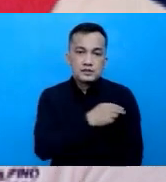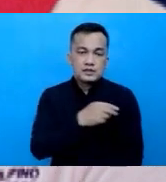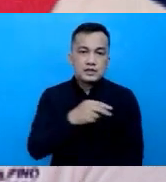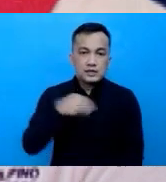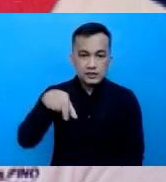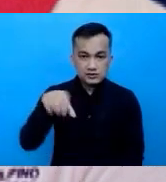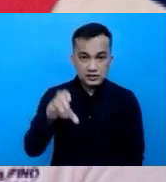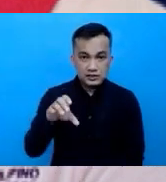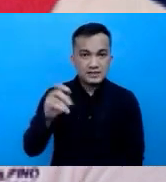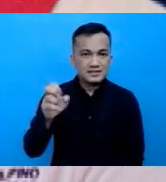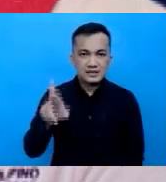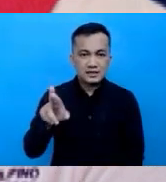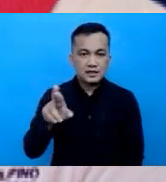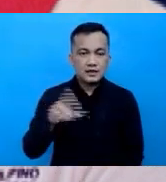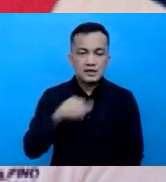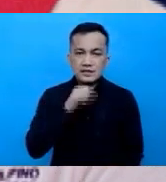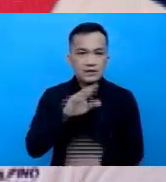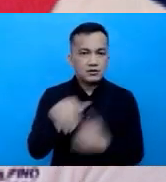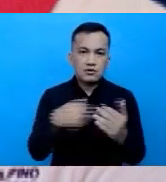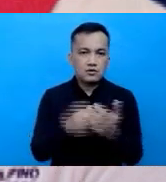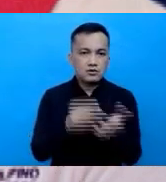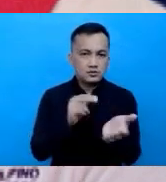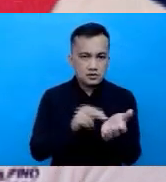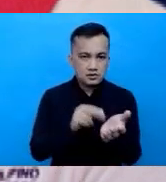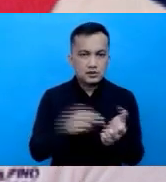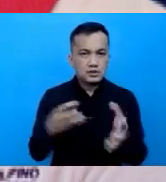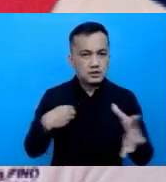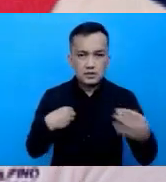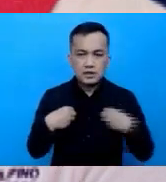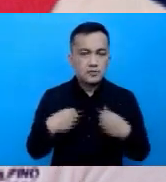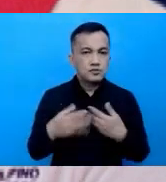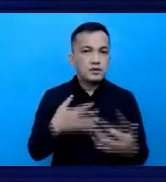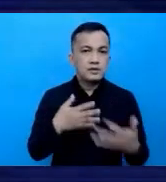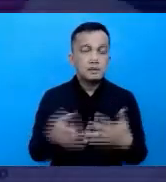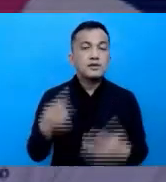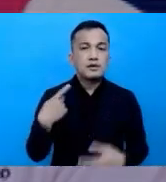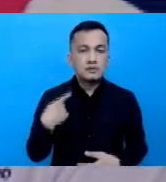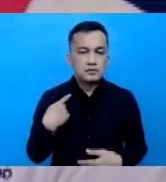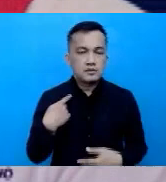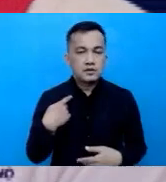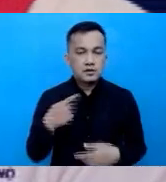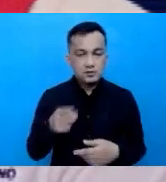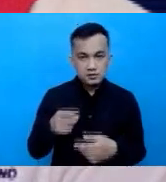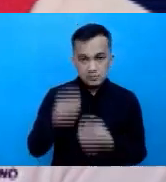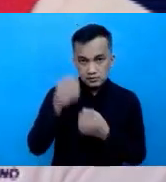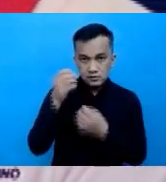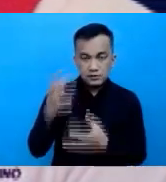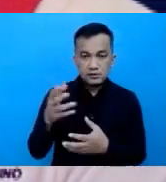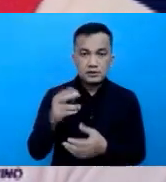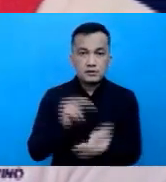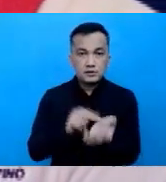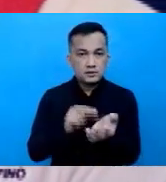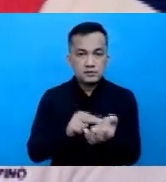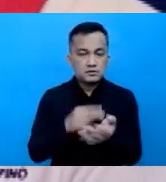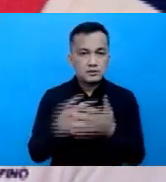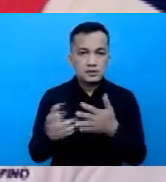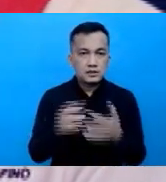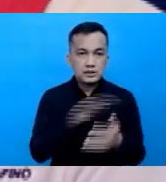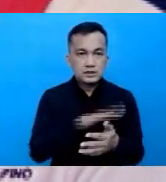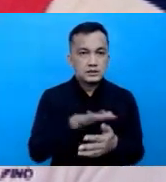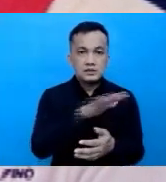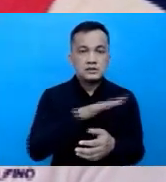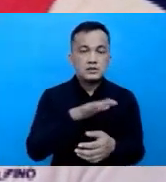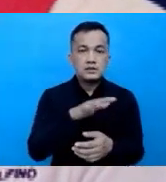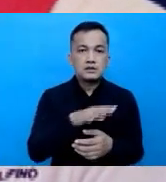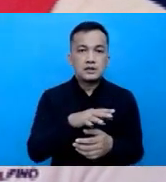health workers ay nakatanggap, bagamat meron. Ito po ang nagsasabi yung mga nurse na kahit po sila ay naka-assign